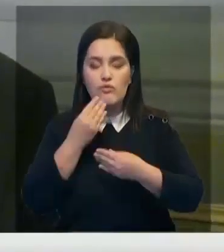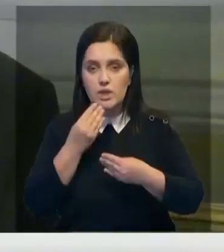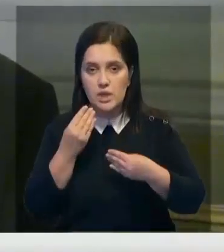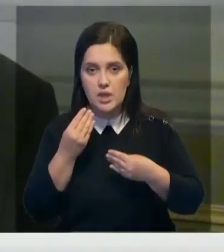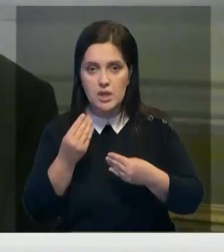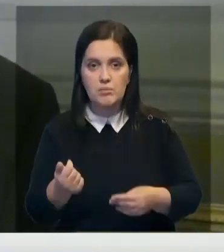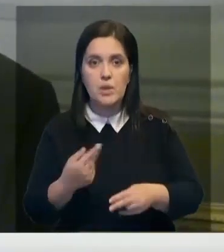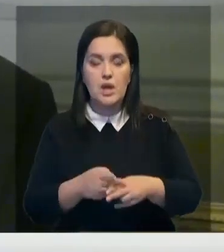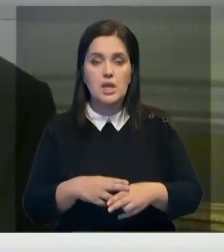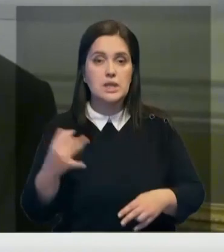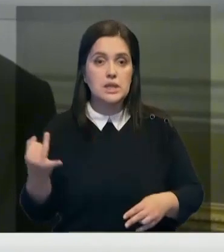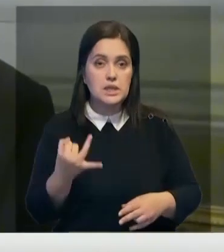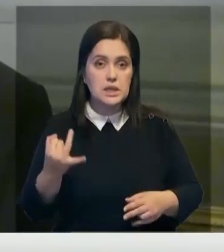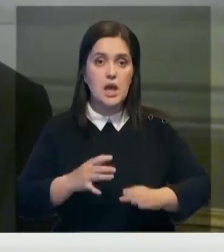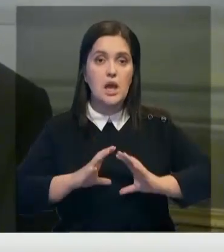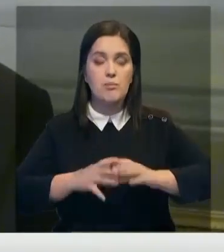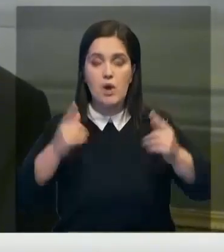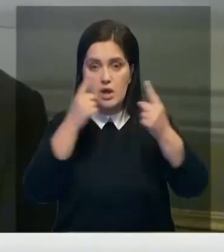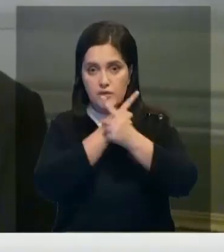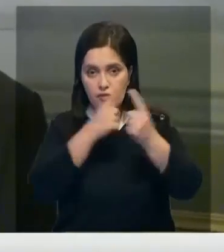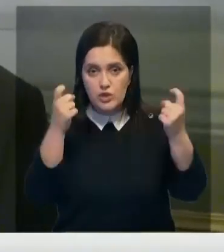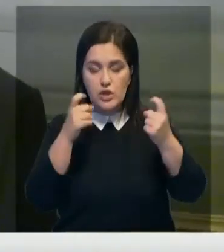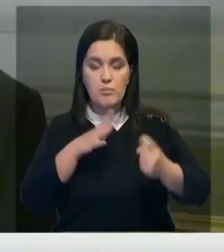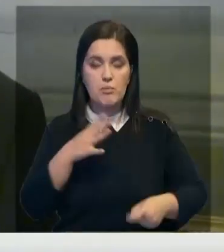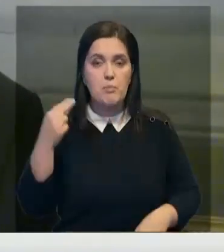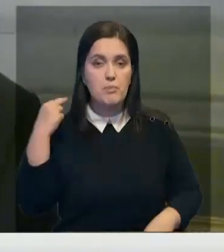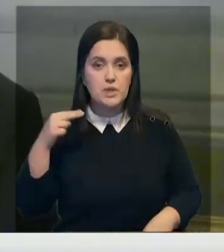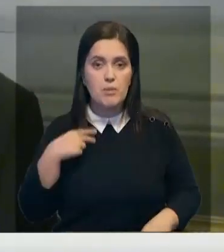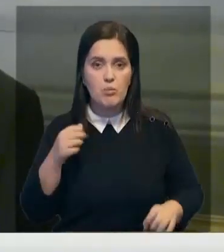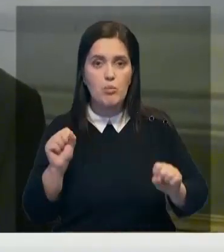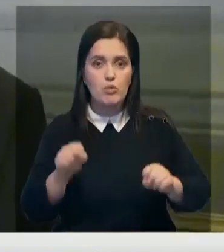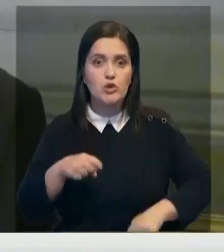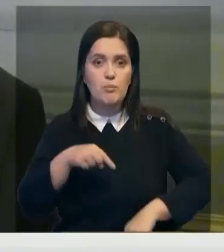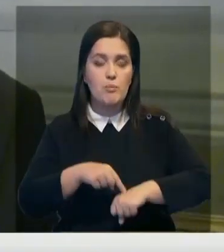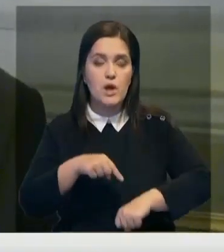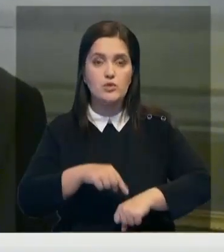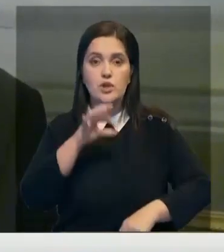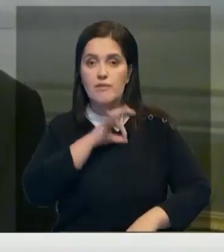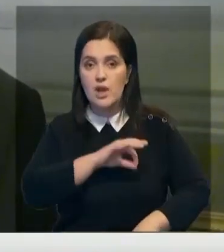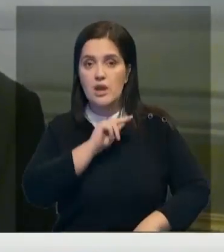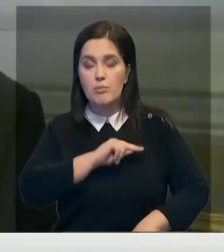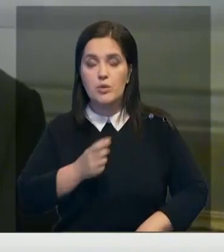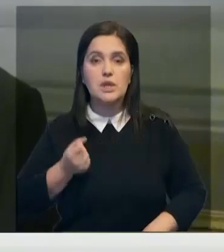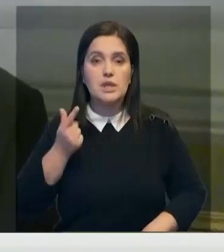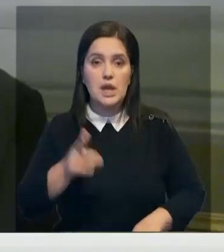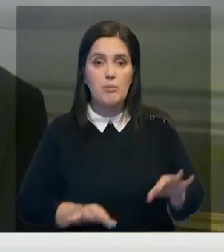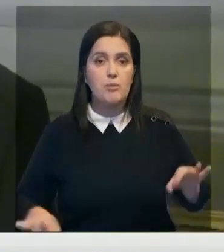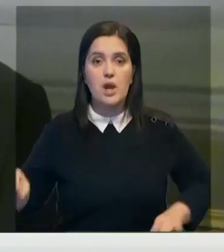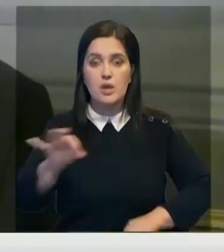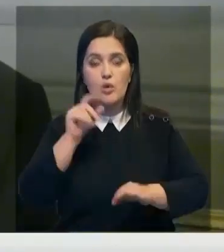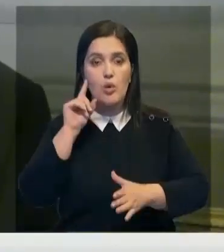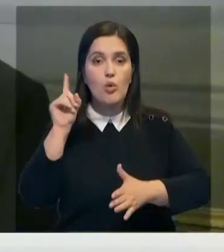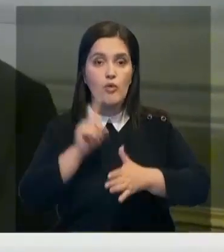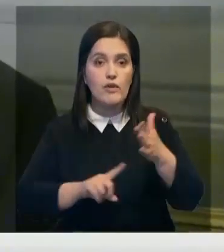Считаю интересным новые меры, озвученные в послании вашего президента. Мы уже можем почувствовать эффект работы некоторых проектов. И я уверен, что